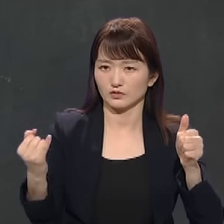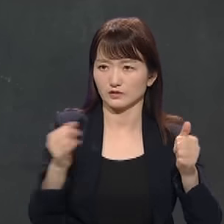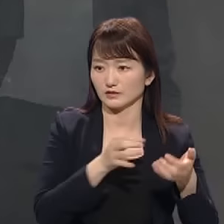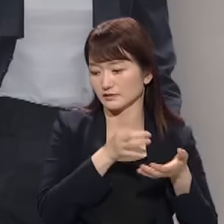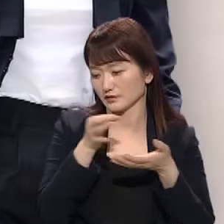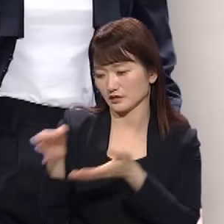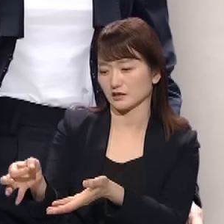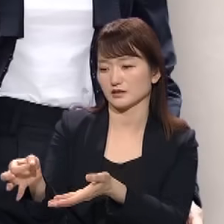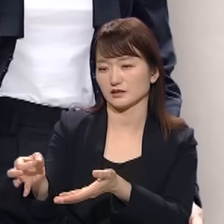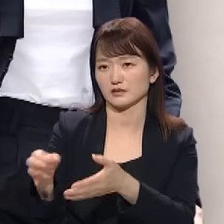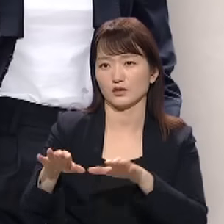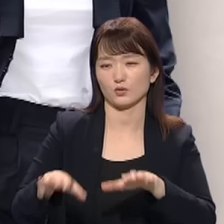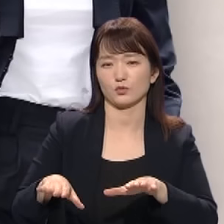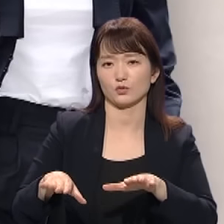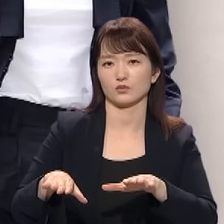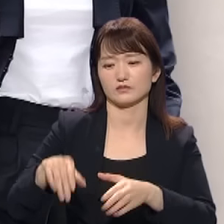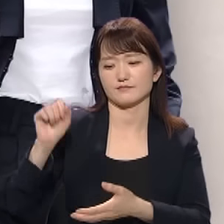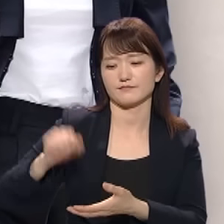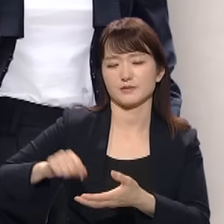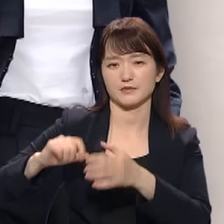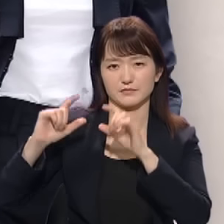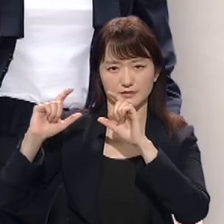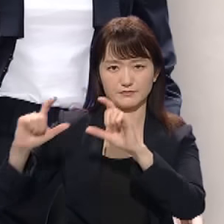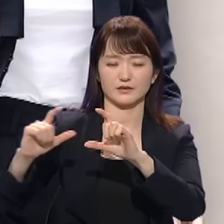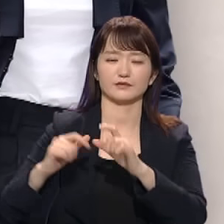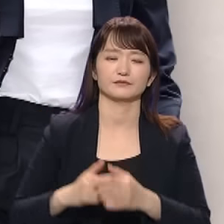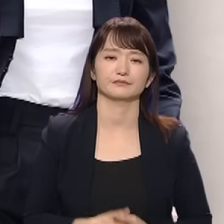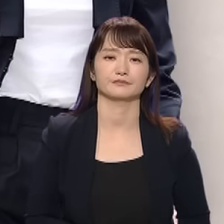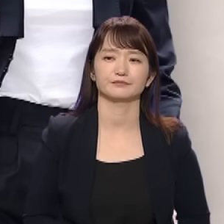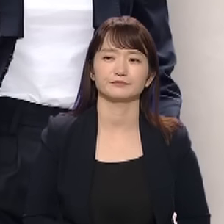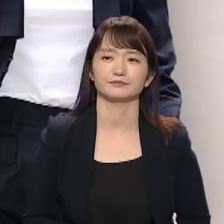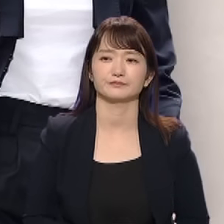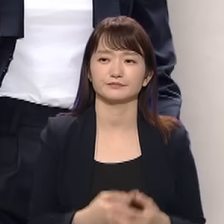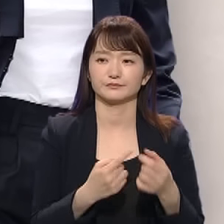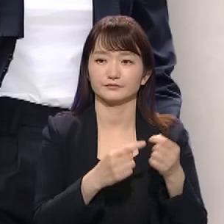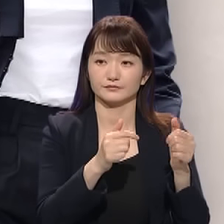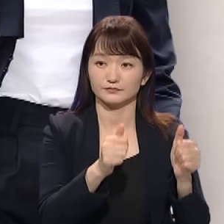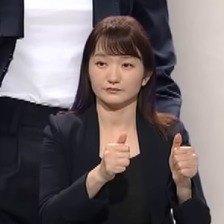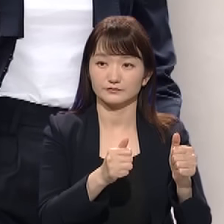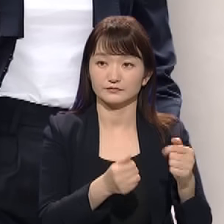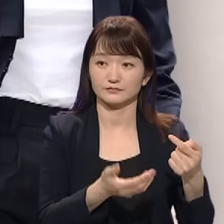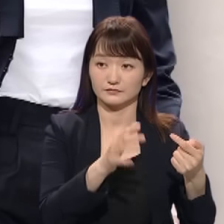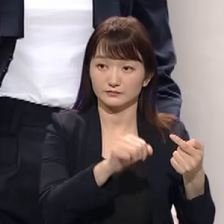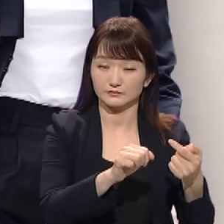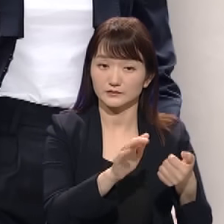지급해야 한다라고 오늘 판결한 내용입니다. 사실 1심의 1억